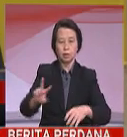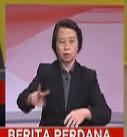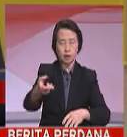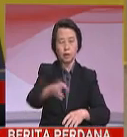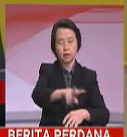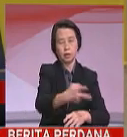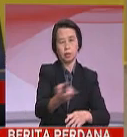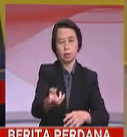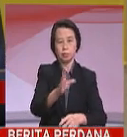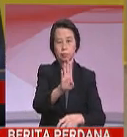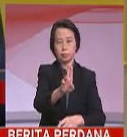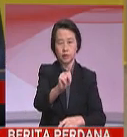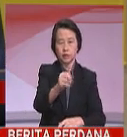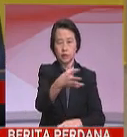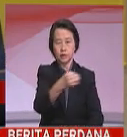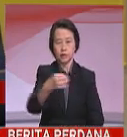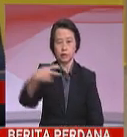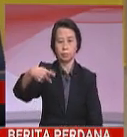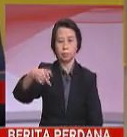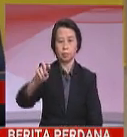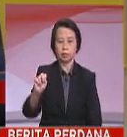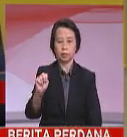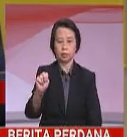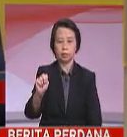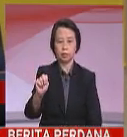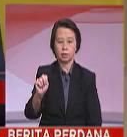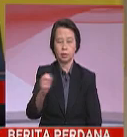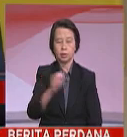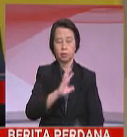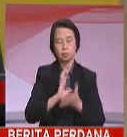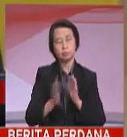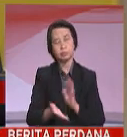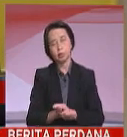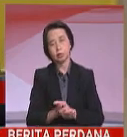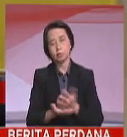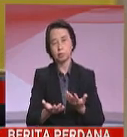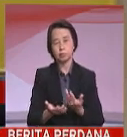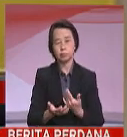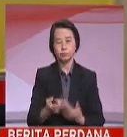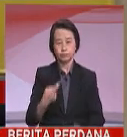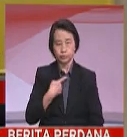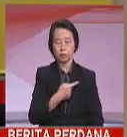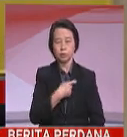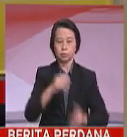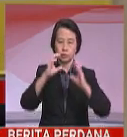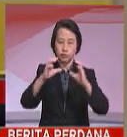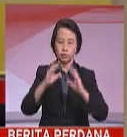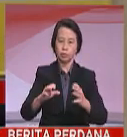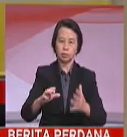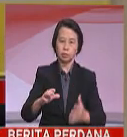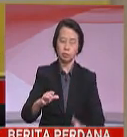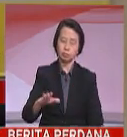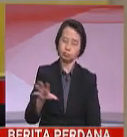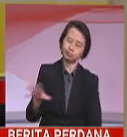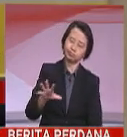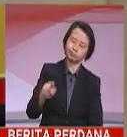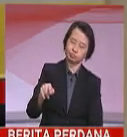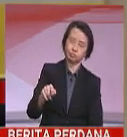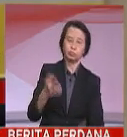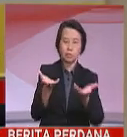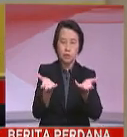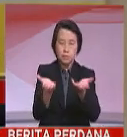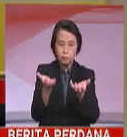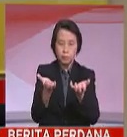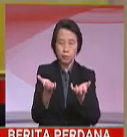antara BN dan juga PN. Nah, jadi dan kita secara kasarnya berhasrat